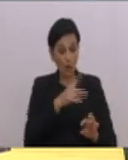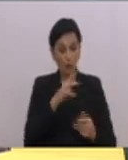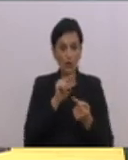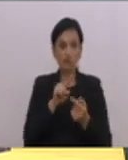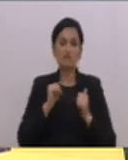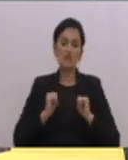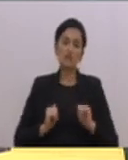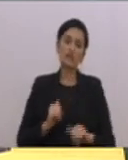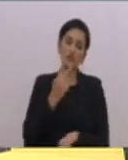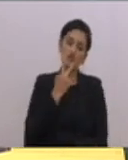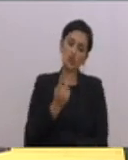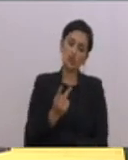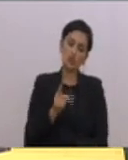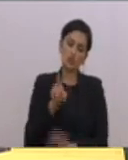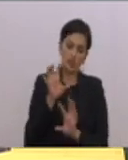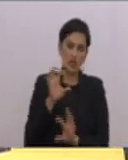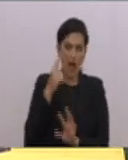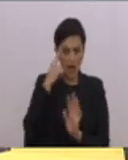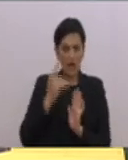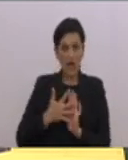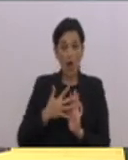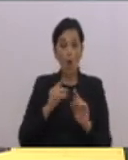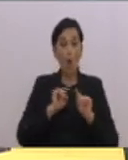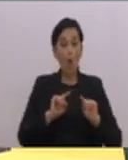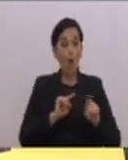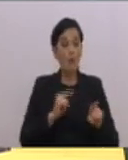შვიდად უყურებს ამ კანონს, არადა ხო გასაგებია რომ ოპოზიცია იქნება პირველი ვინც